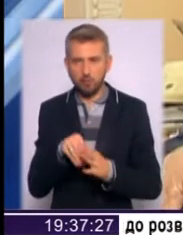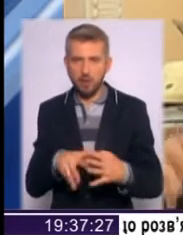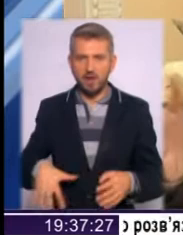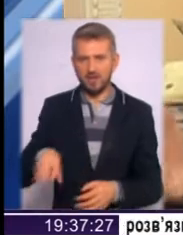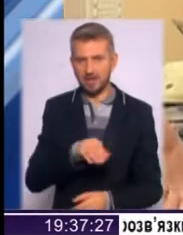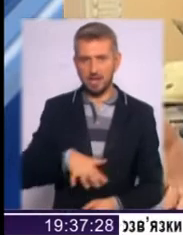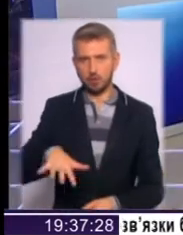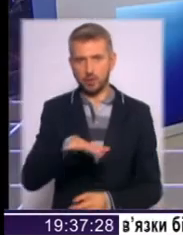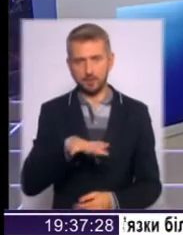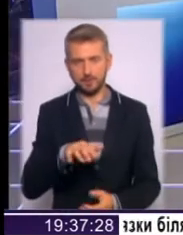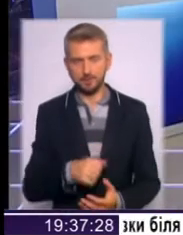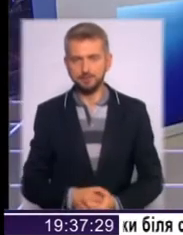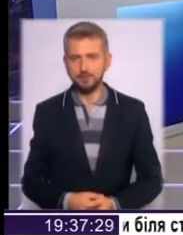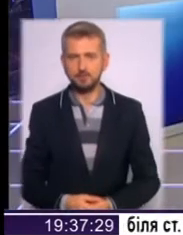території.